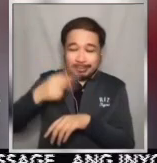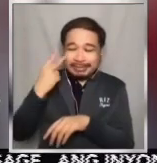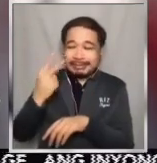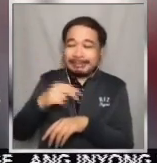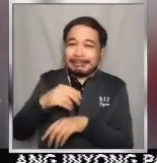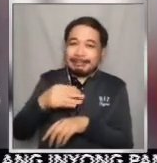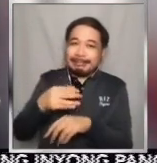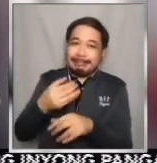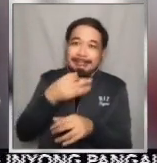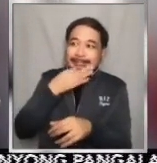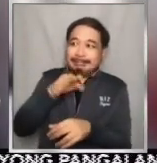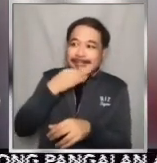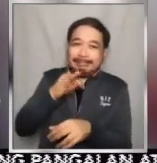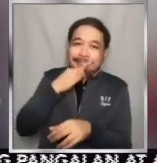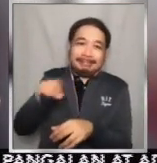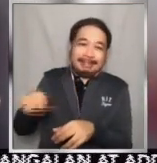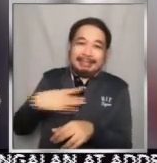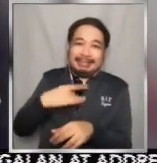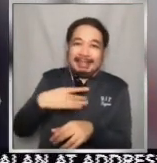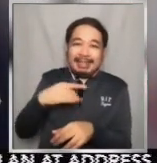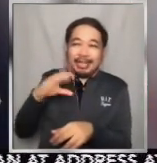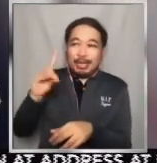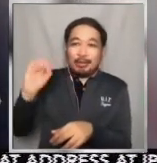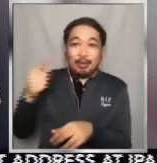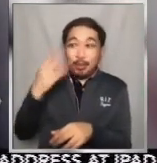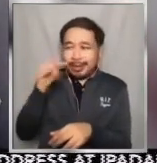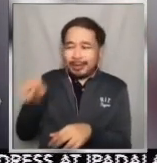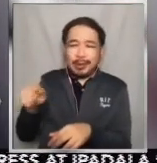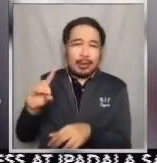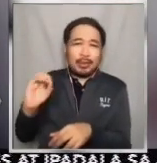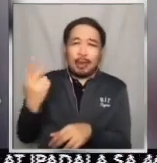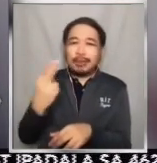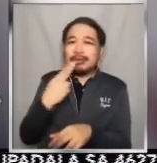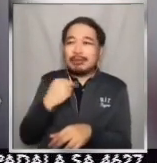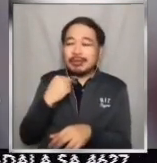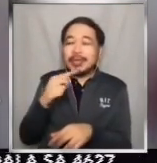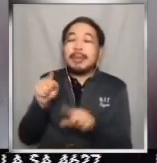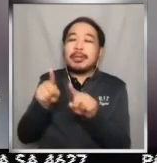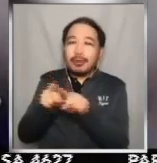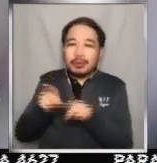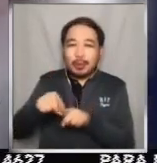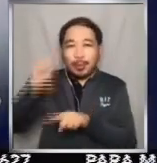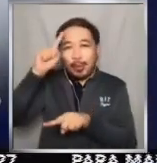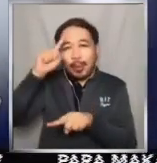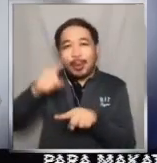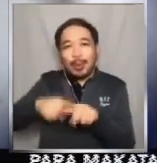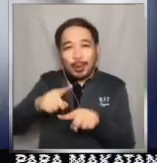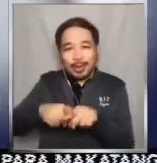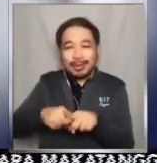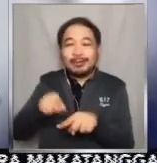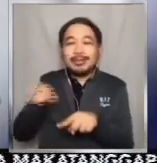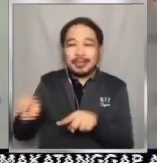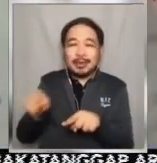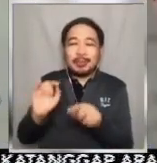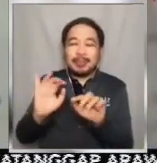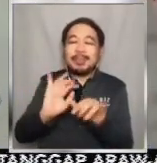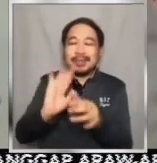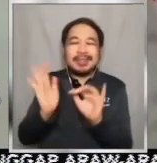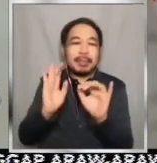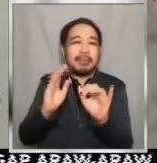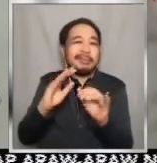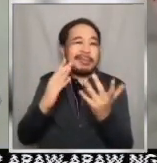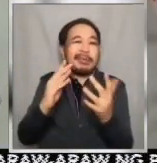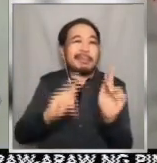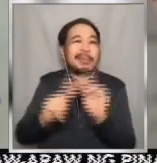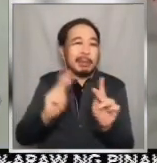sa pagiging cute ng mga ito, kahanga-hanga daw ang loyalty kaya't itinuturing silang man's best friend. Nung